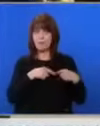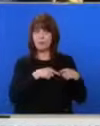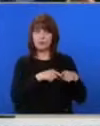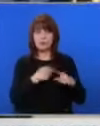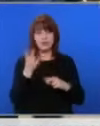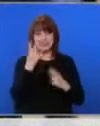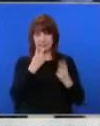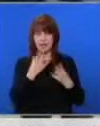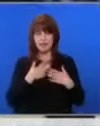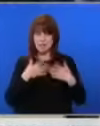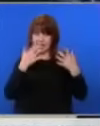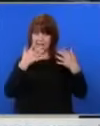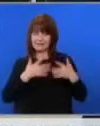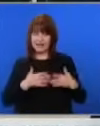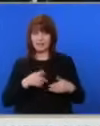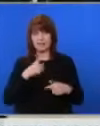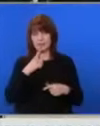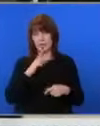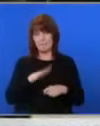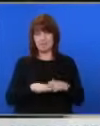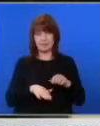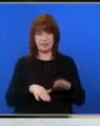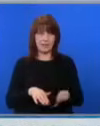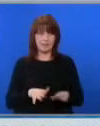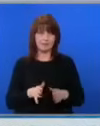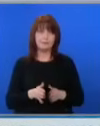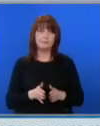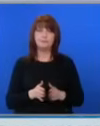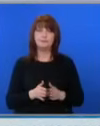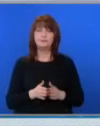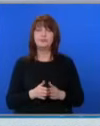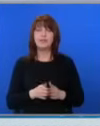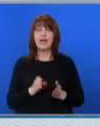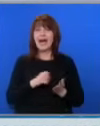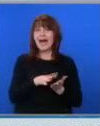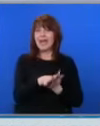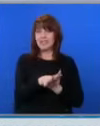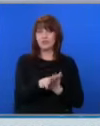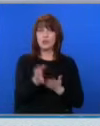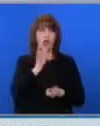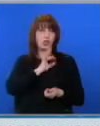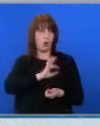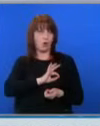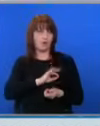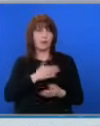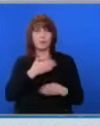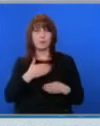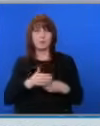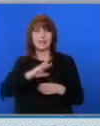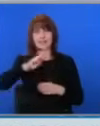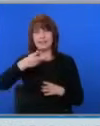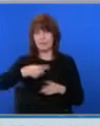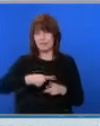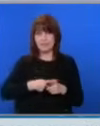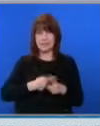стане ясно има ли данни за извършено престъпление. Разходите и доходите ни през последните